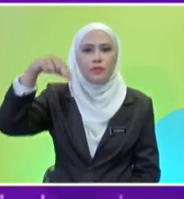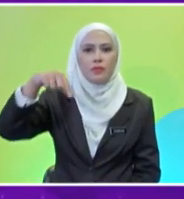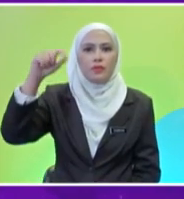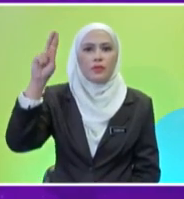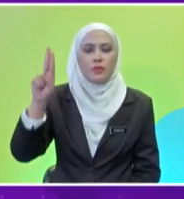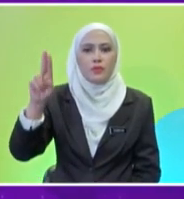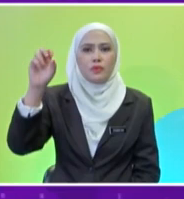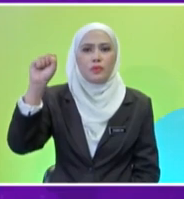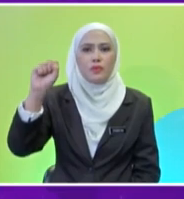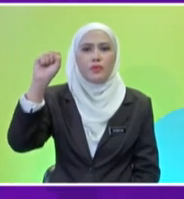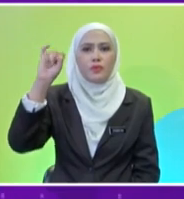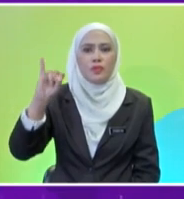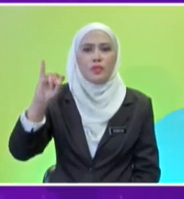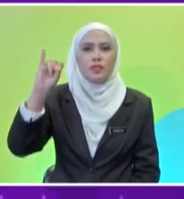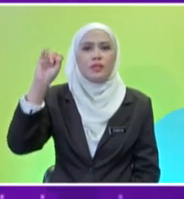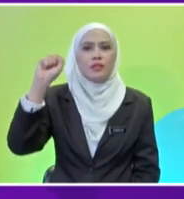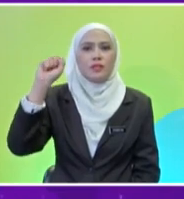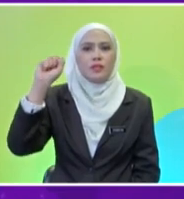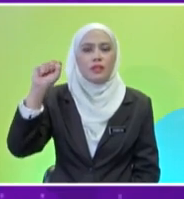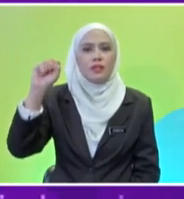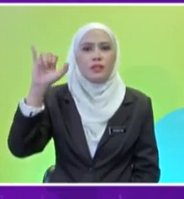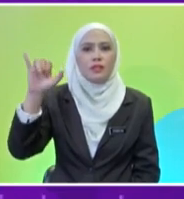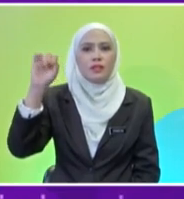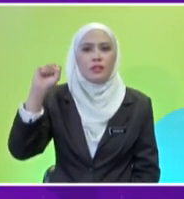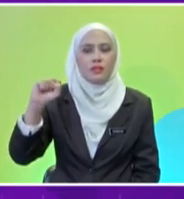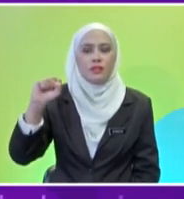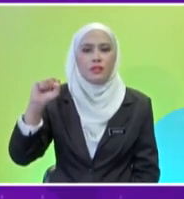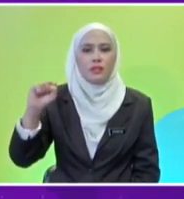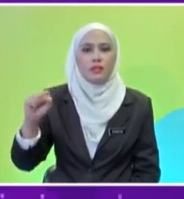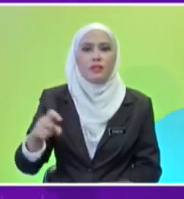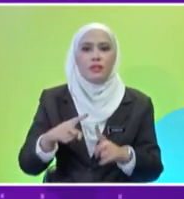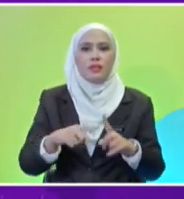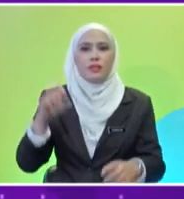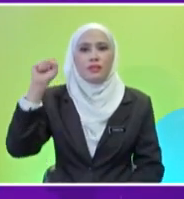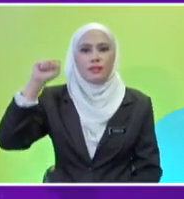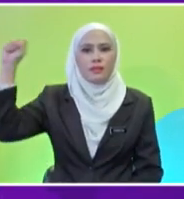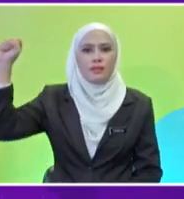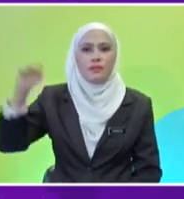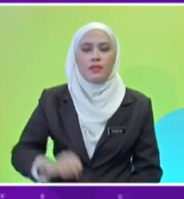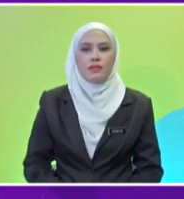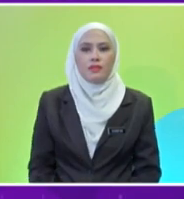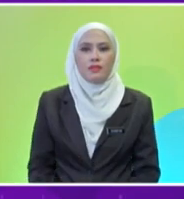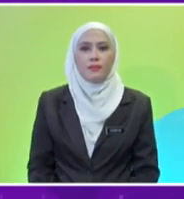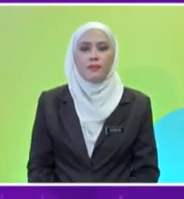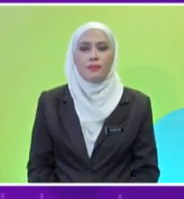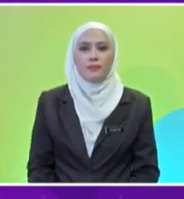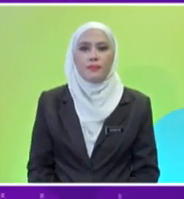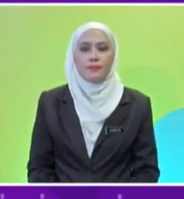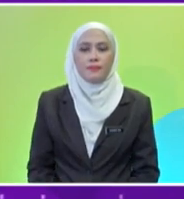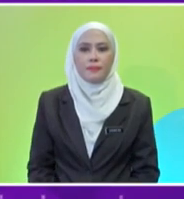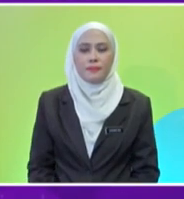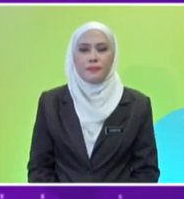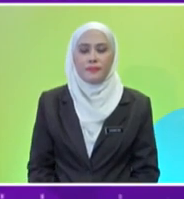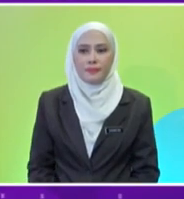bin Muhammad Hamzah dari SQ peganti tas sabar nah orang sabar katanya bang